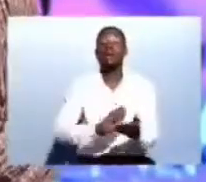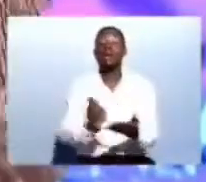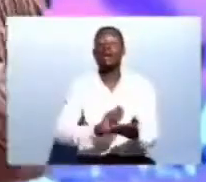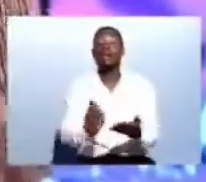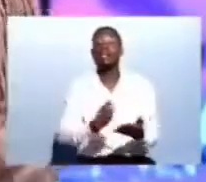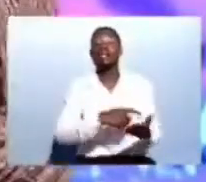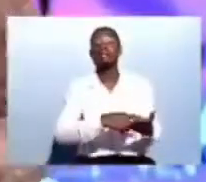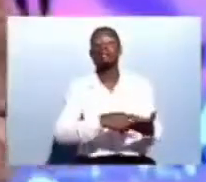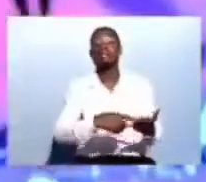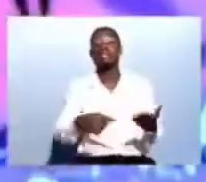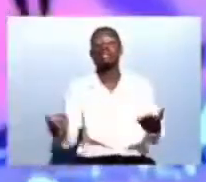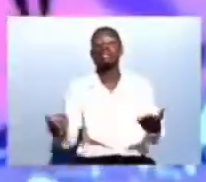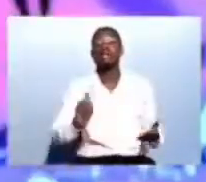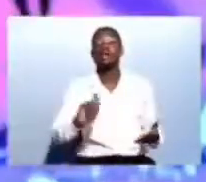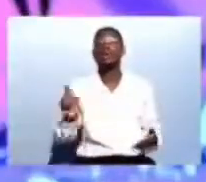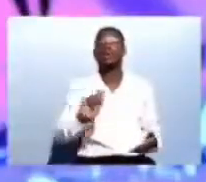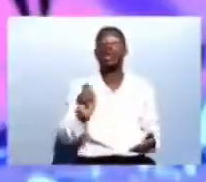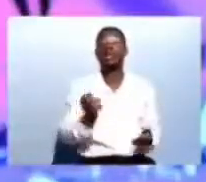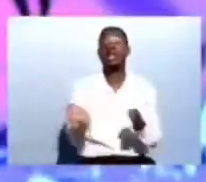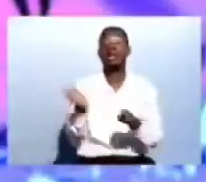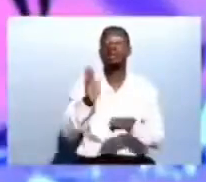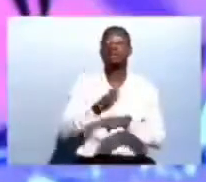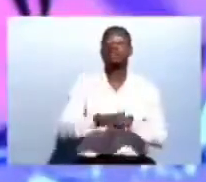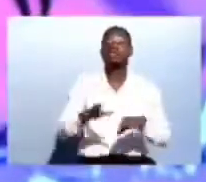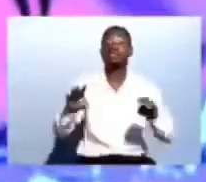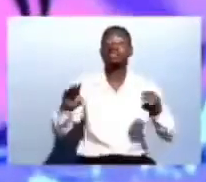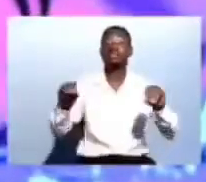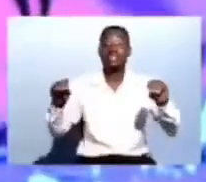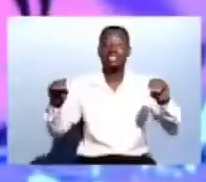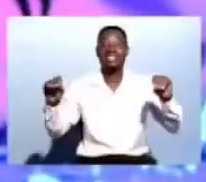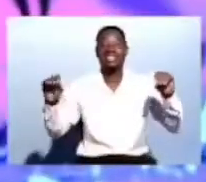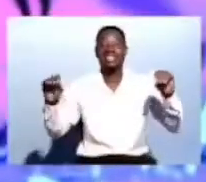majina, wanaandika fundi mchanga.